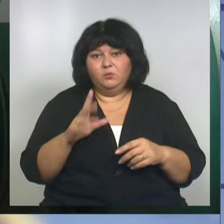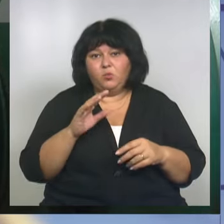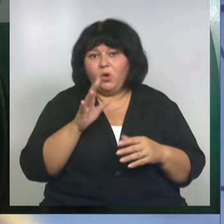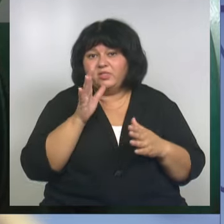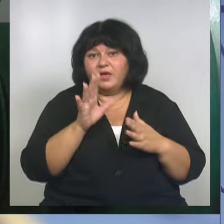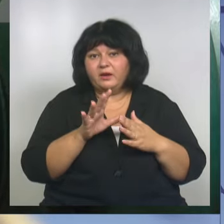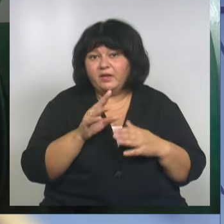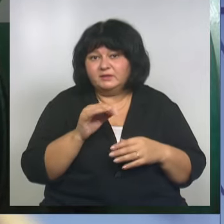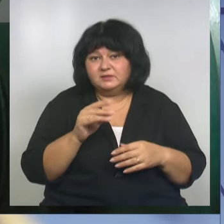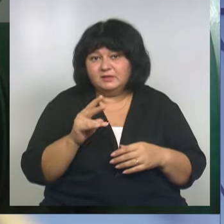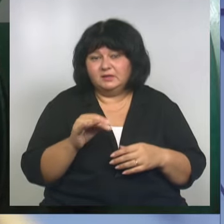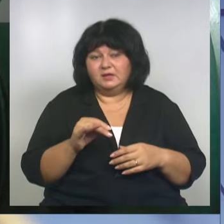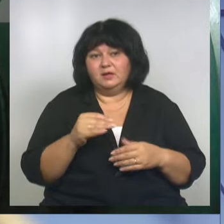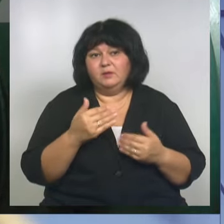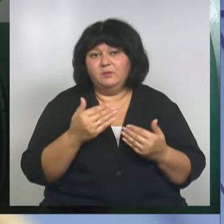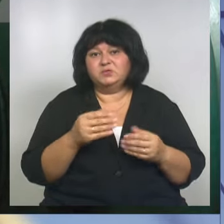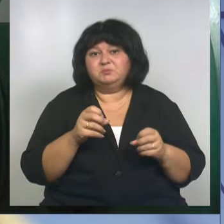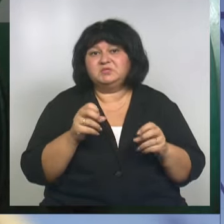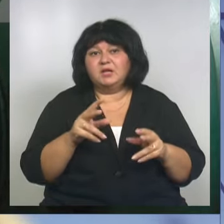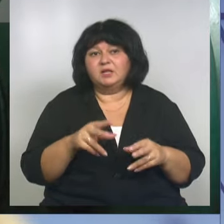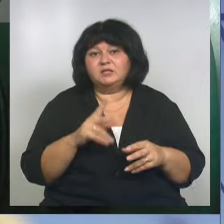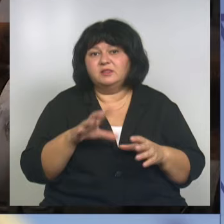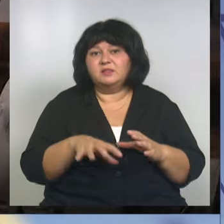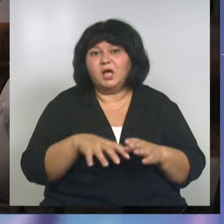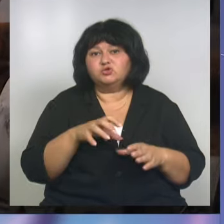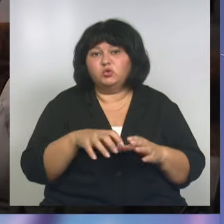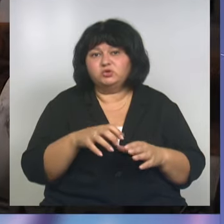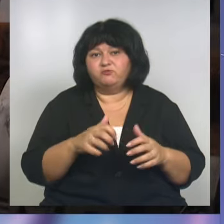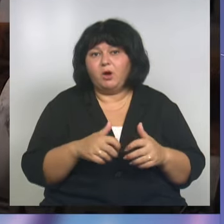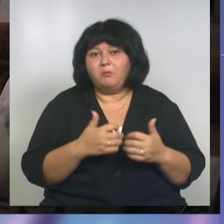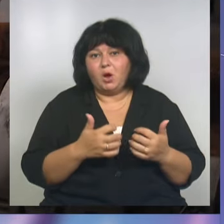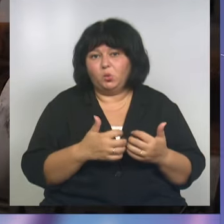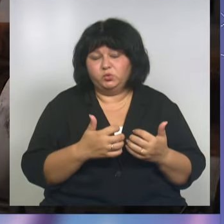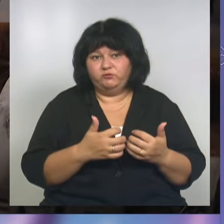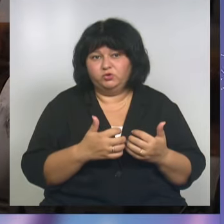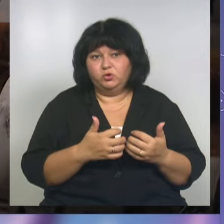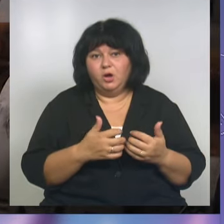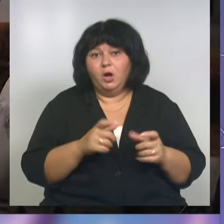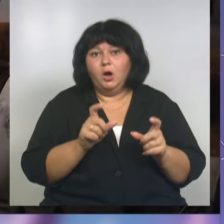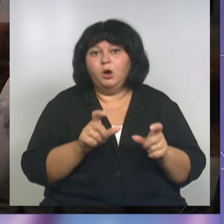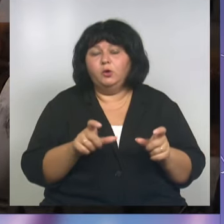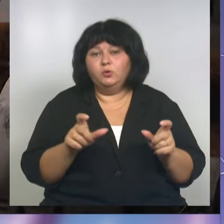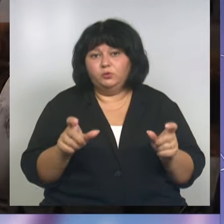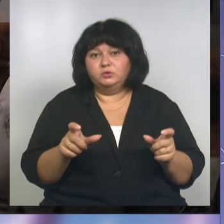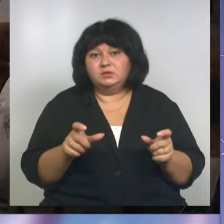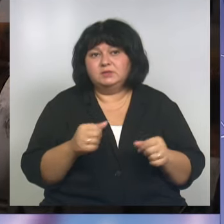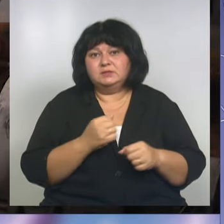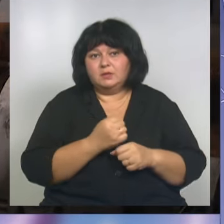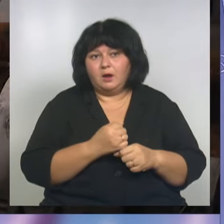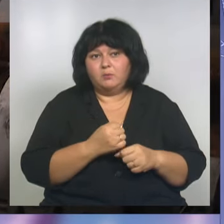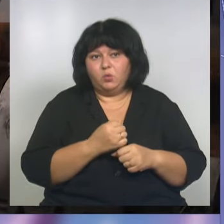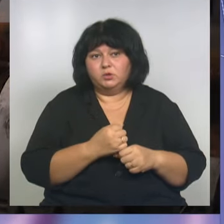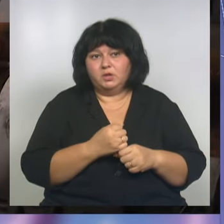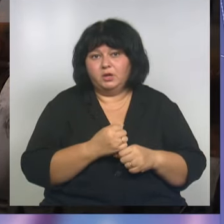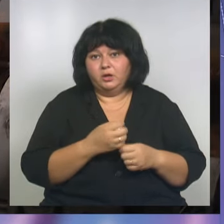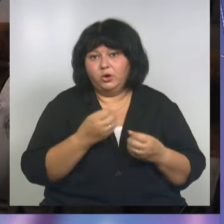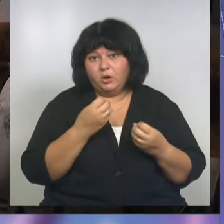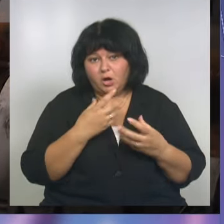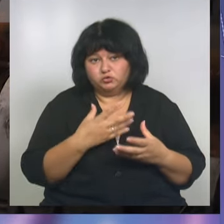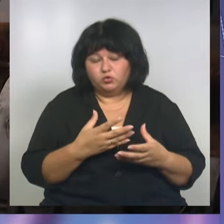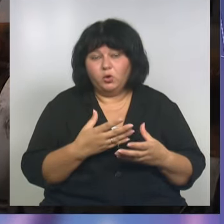энергетике, специалисты по насосному оборудованию. Значит, люди сработали